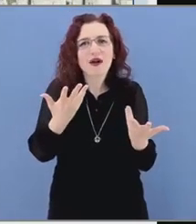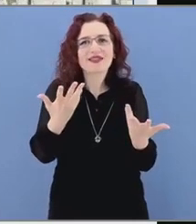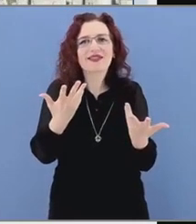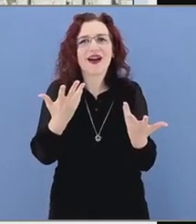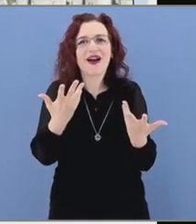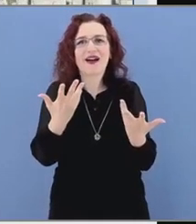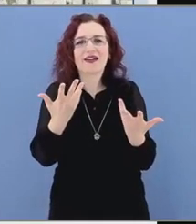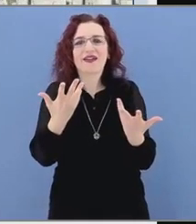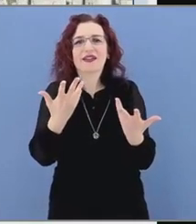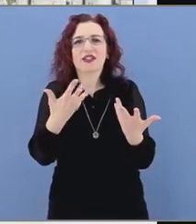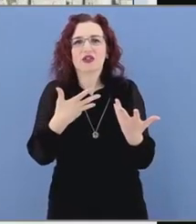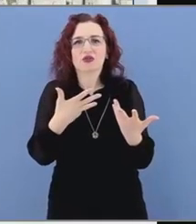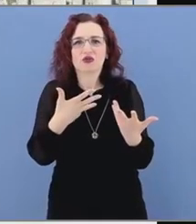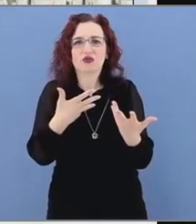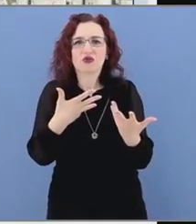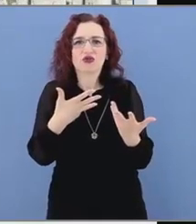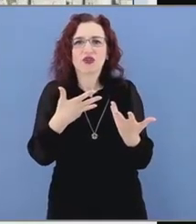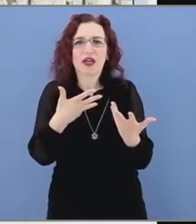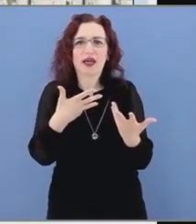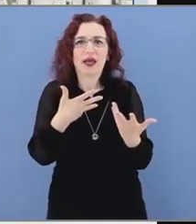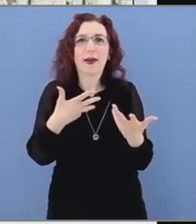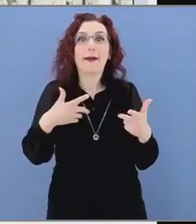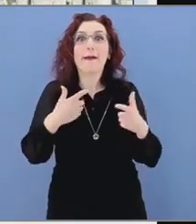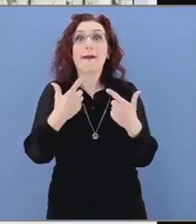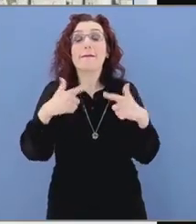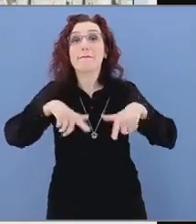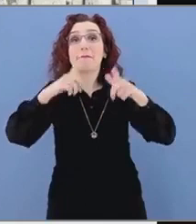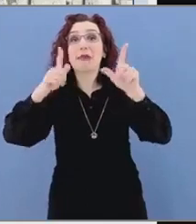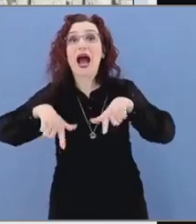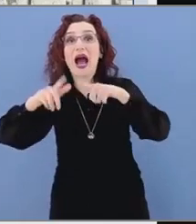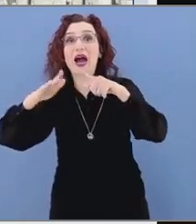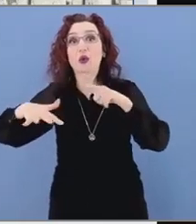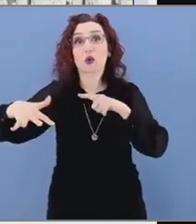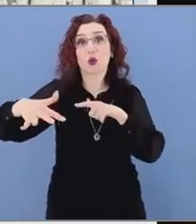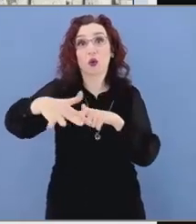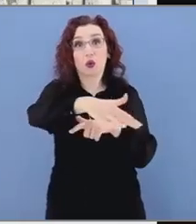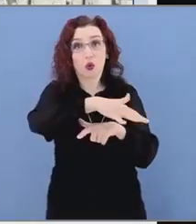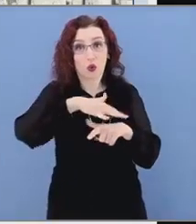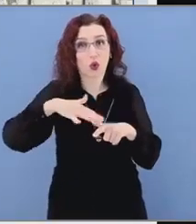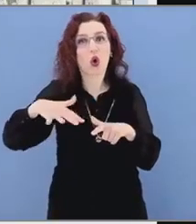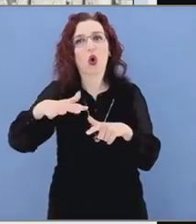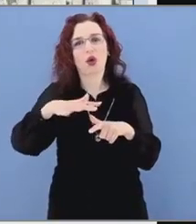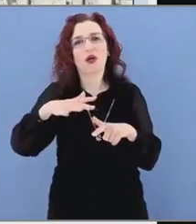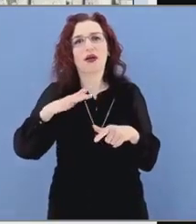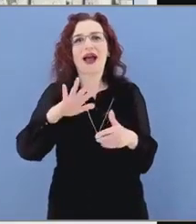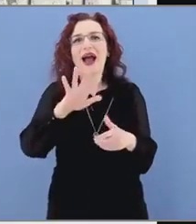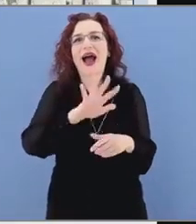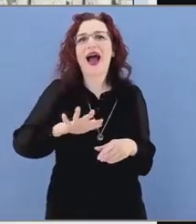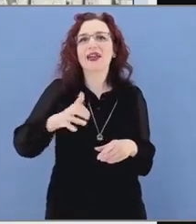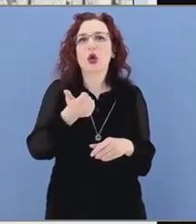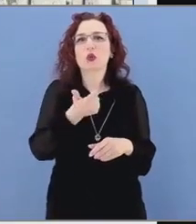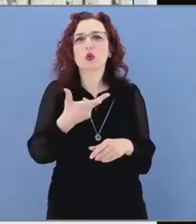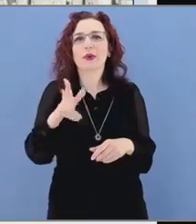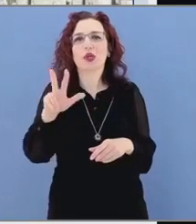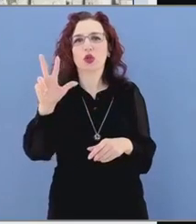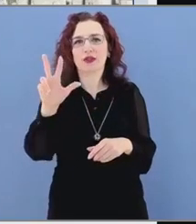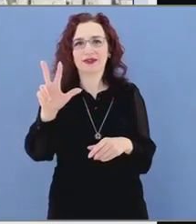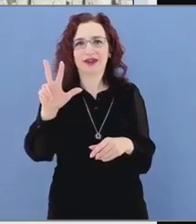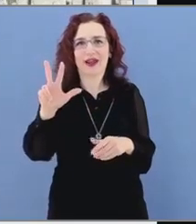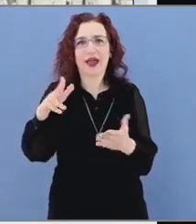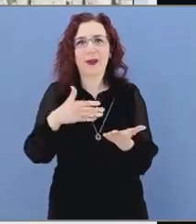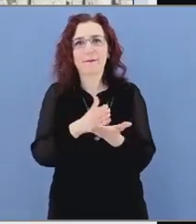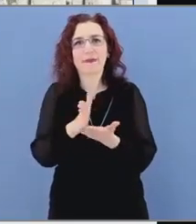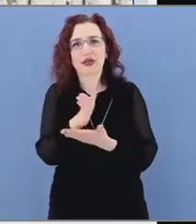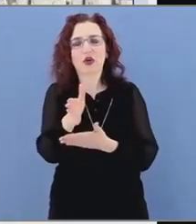del parco che di fatto attiveremo. L'area numero 3 sarà un percorso vita, quindi per il riscaldamento degli atleti e di